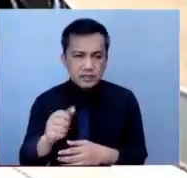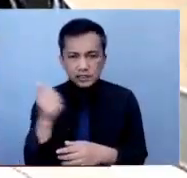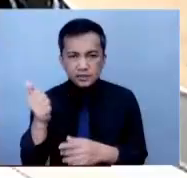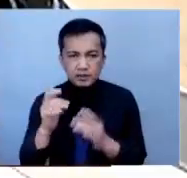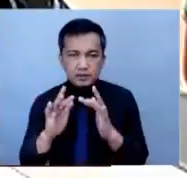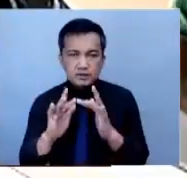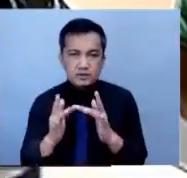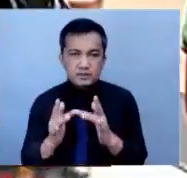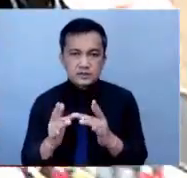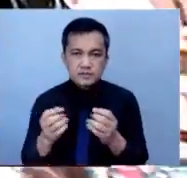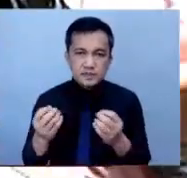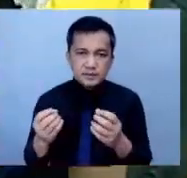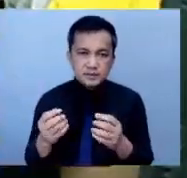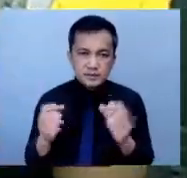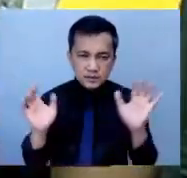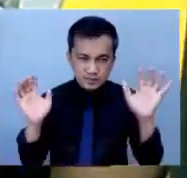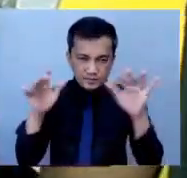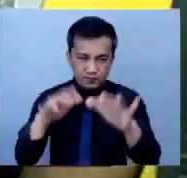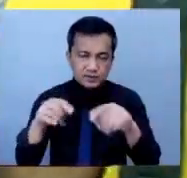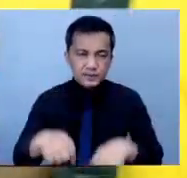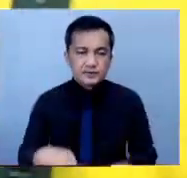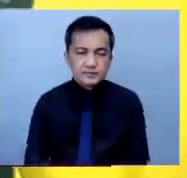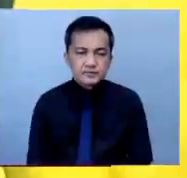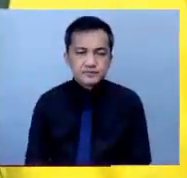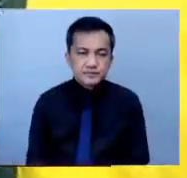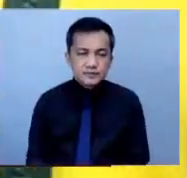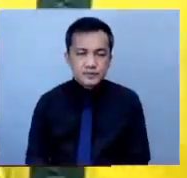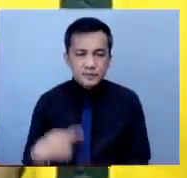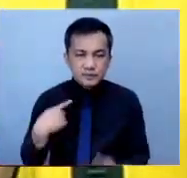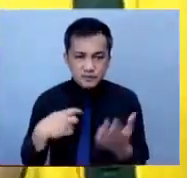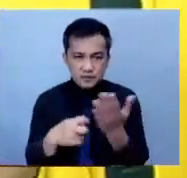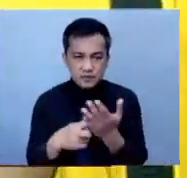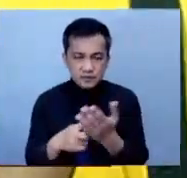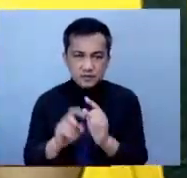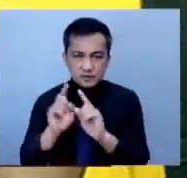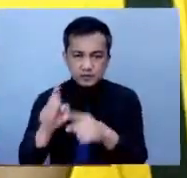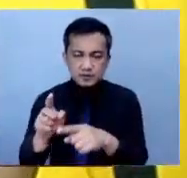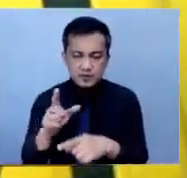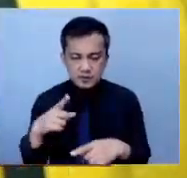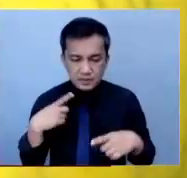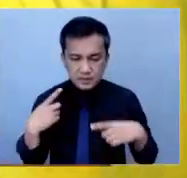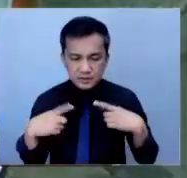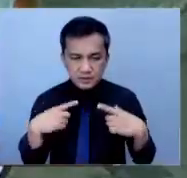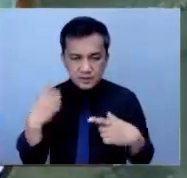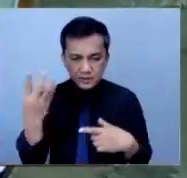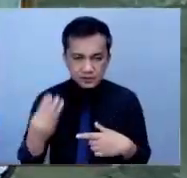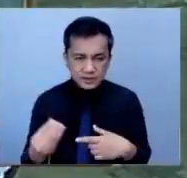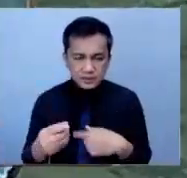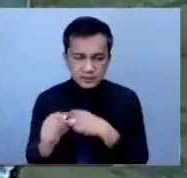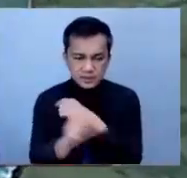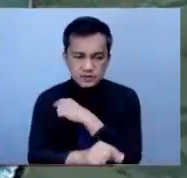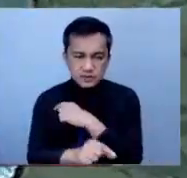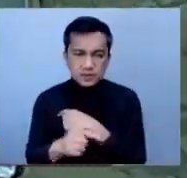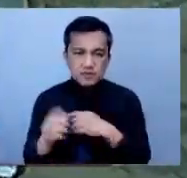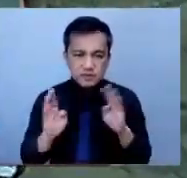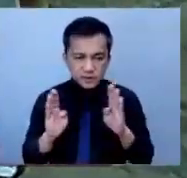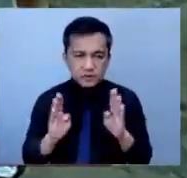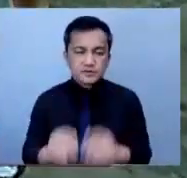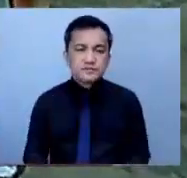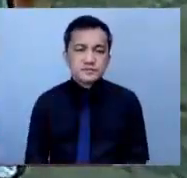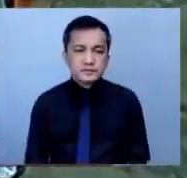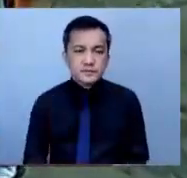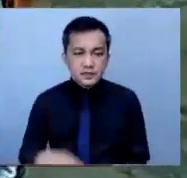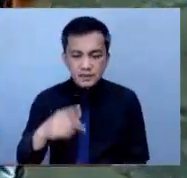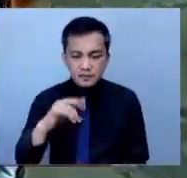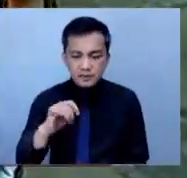Ang karamihan pumunta dito. May ticket pa naman sa mga biyahe pa Laguna, Batangas, Quezon at Baguio. Sa tala ng